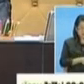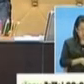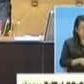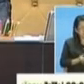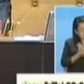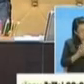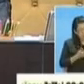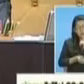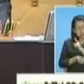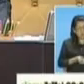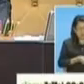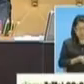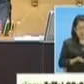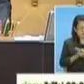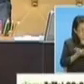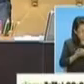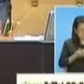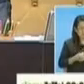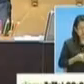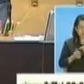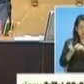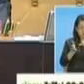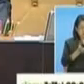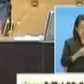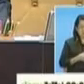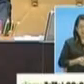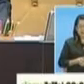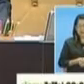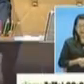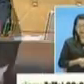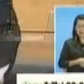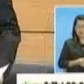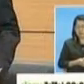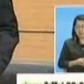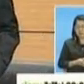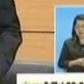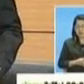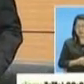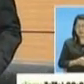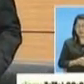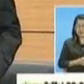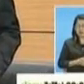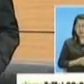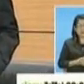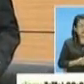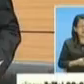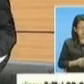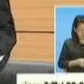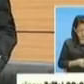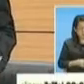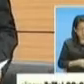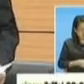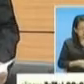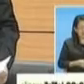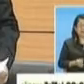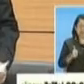เสียสีก็ไม่ได้ท่านวัชราถอนแล้วให้จ่าประสิทธิ์ถอนด้วยครับ ท่านประธานที่เคารพเพื่อความรวดเร็วของการถามกระทู้ครับยินดี